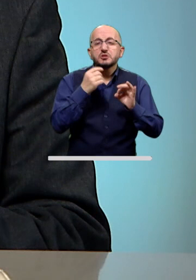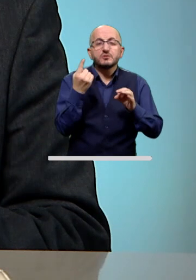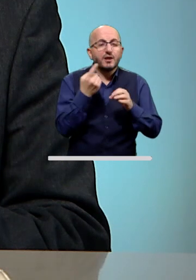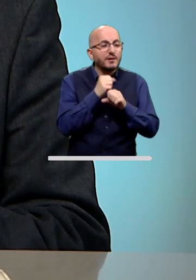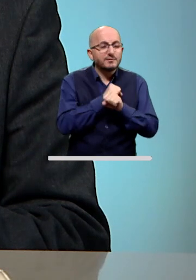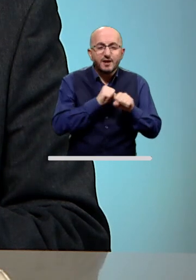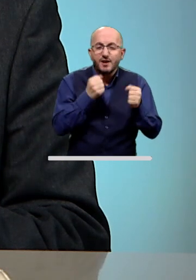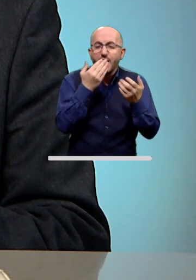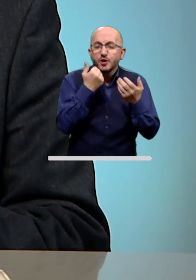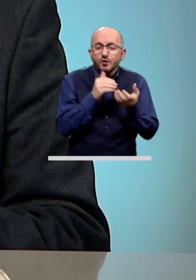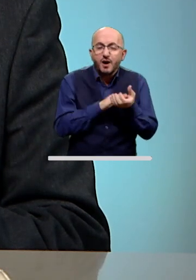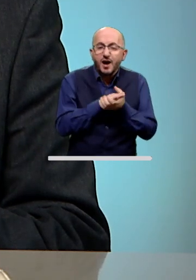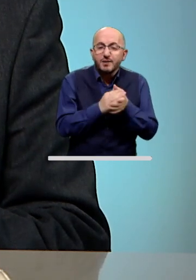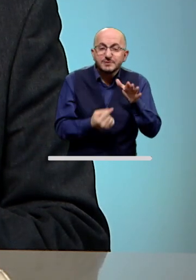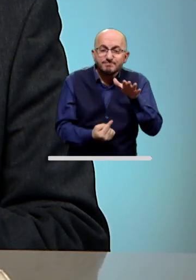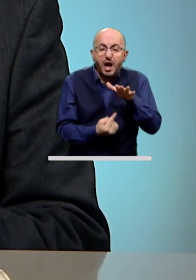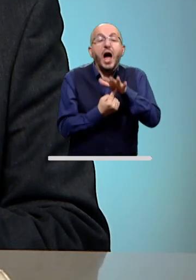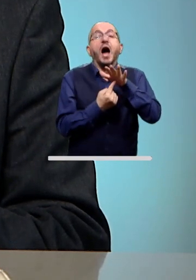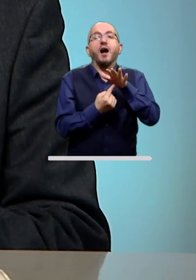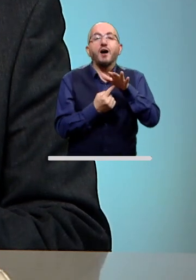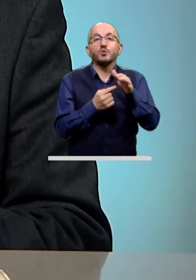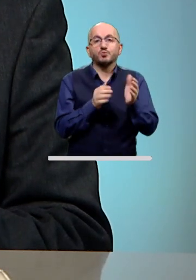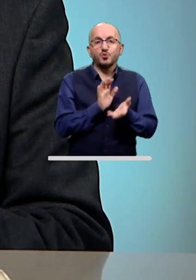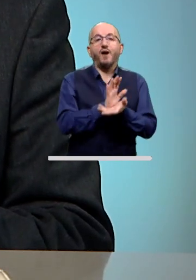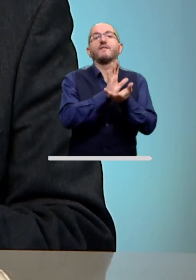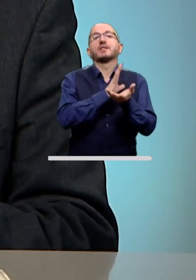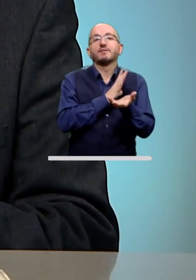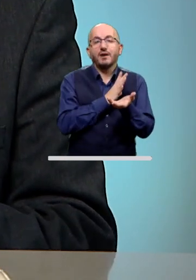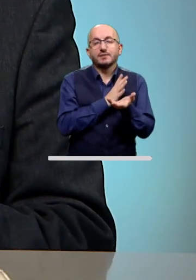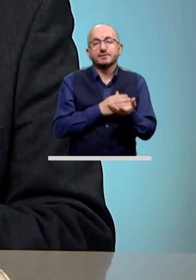yok aslında. Ayağınıza diken battı, onun mutlaka mükafatı var.